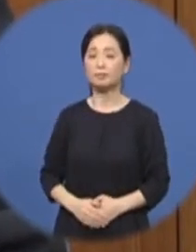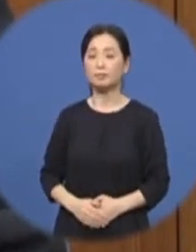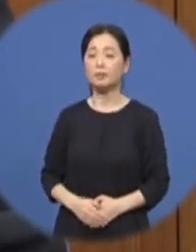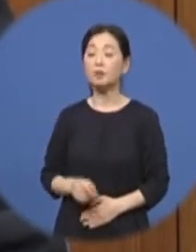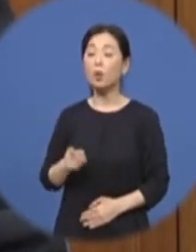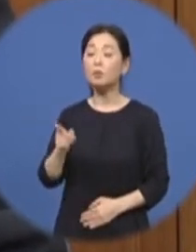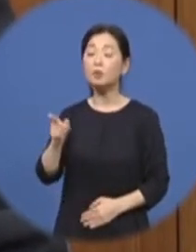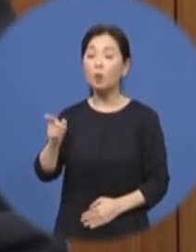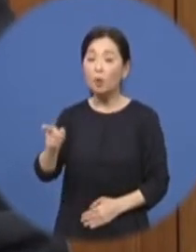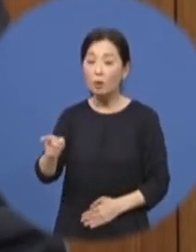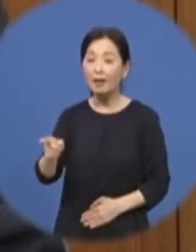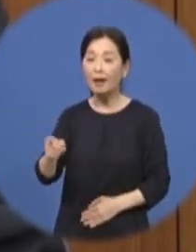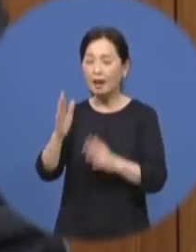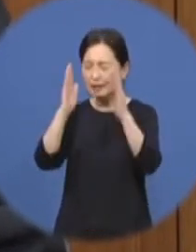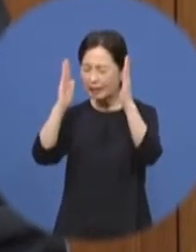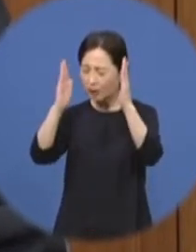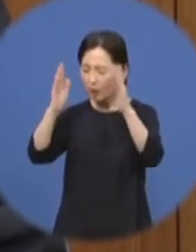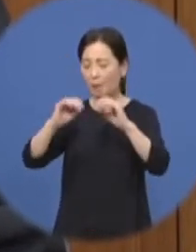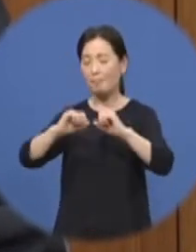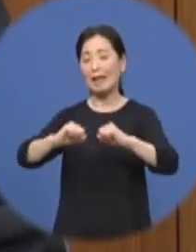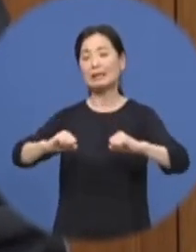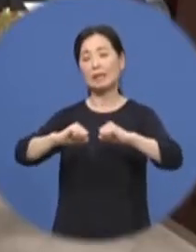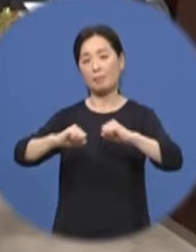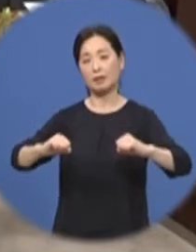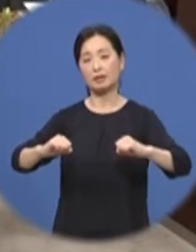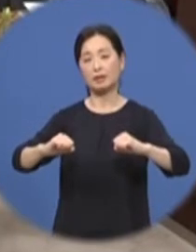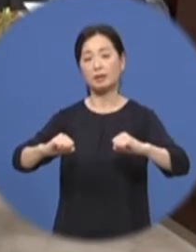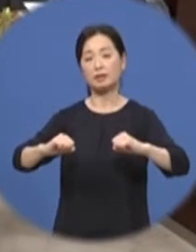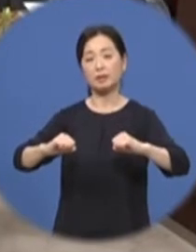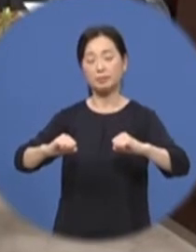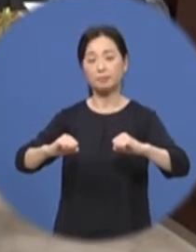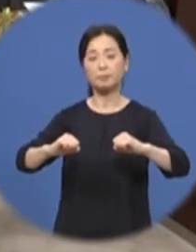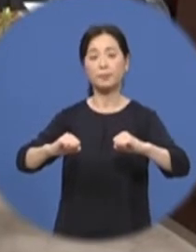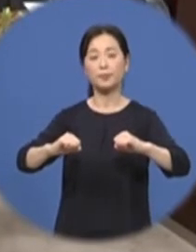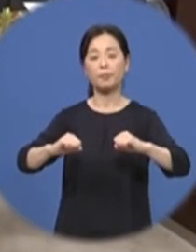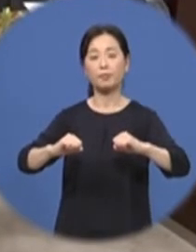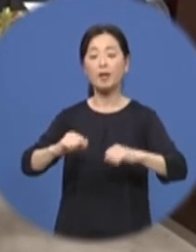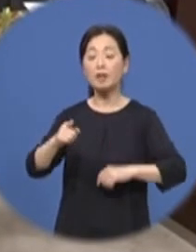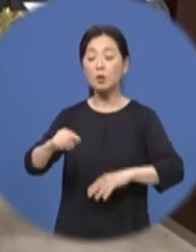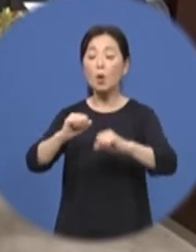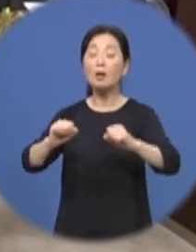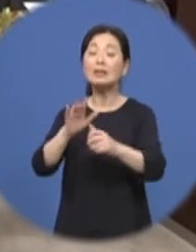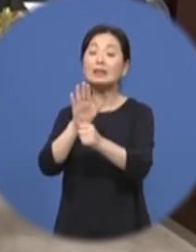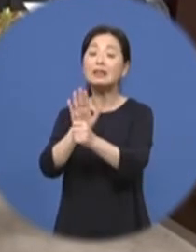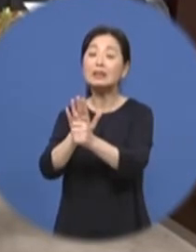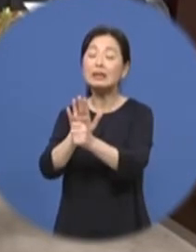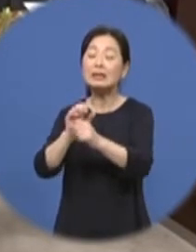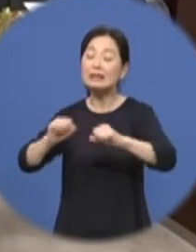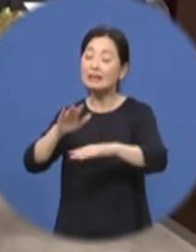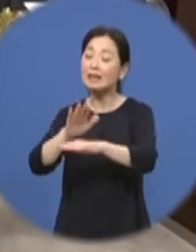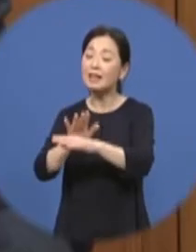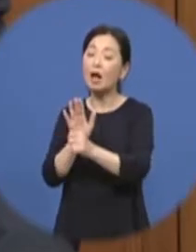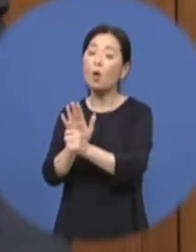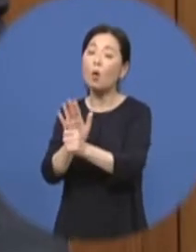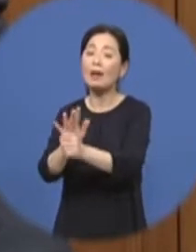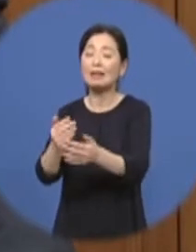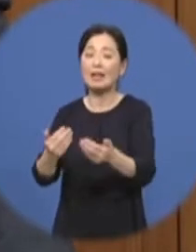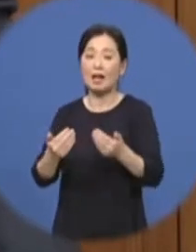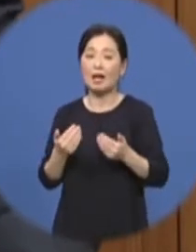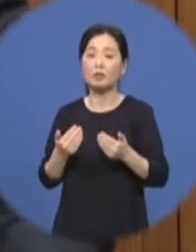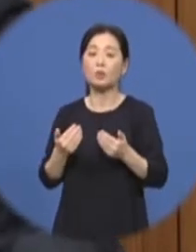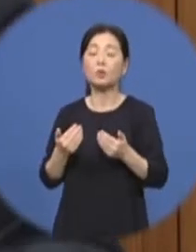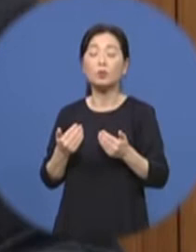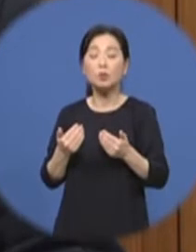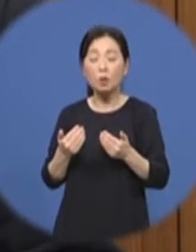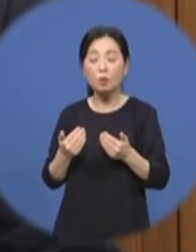さん一生懸命生きておられるんですよね。でそこのその生き方を応援せないかなということで、過疎集